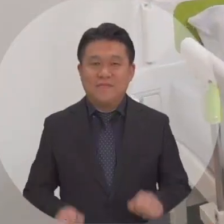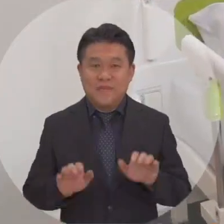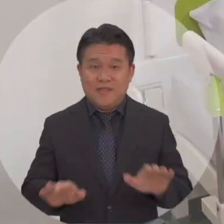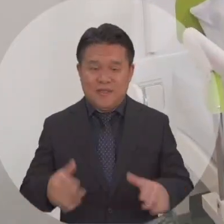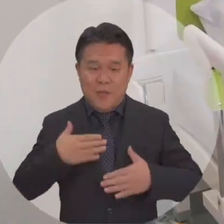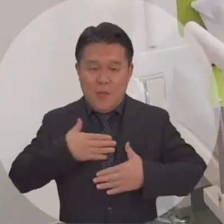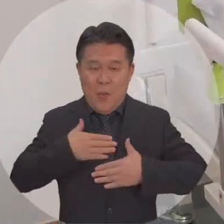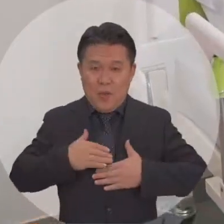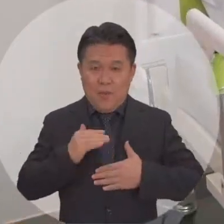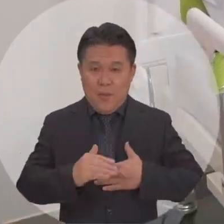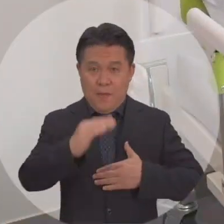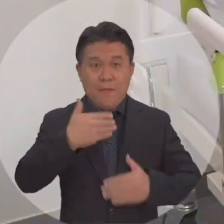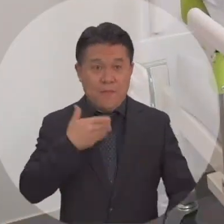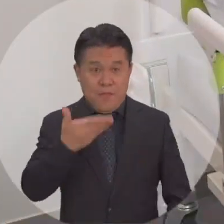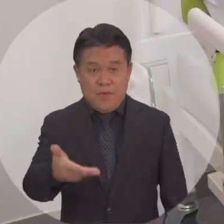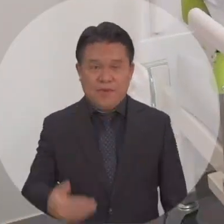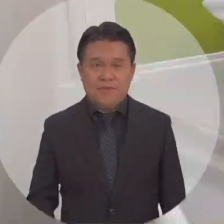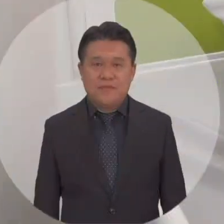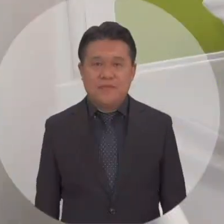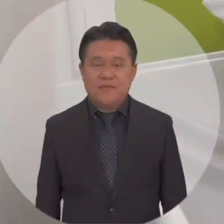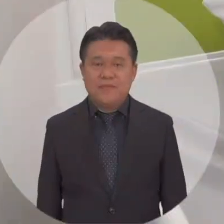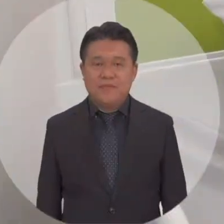일반 목욕 순서 안내입니다.